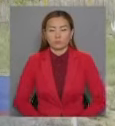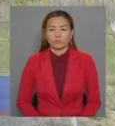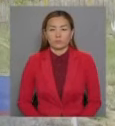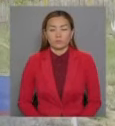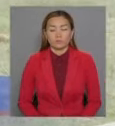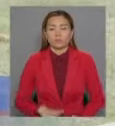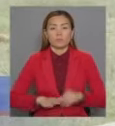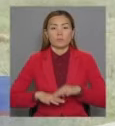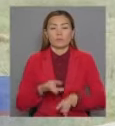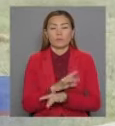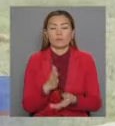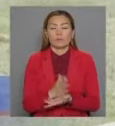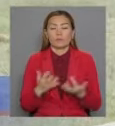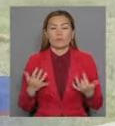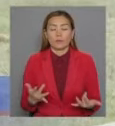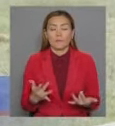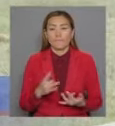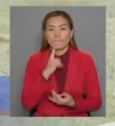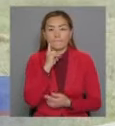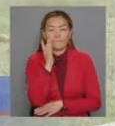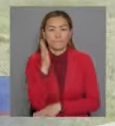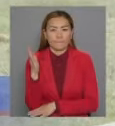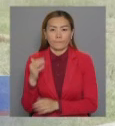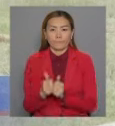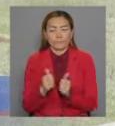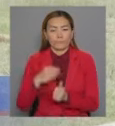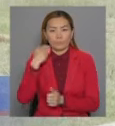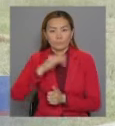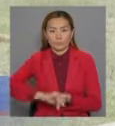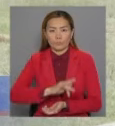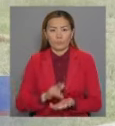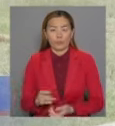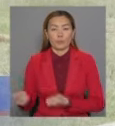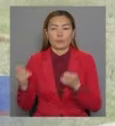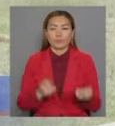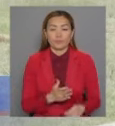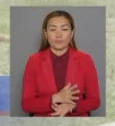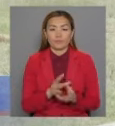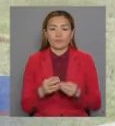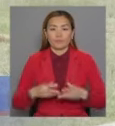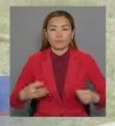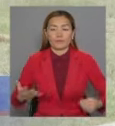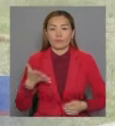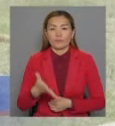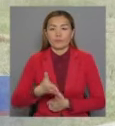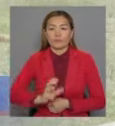Сала мамандарының айтуынша, қажетті жас көшеттер көршілес Ақтөбе облысынан жеткізілген. Осы көктемде